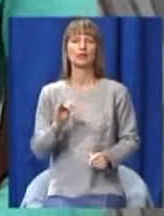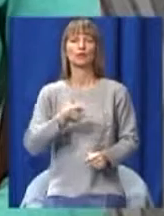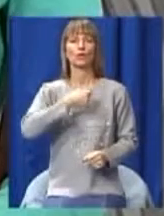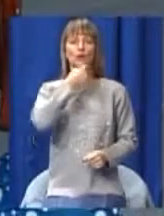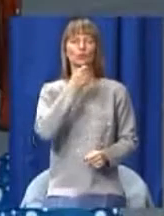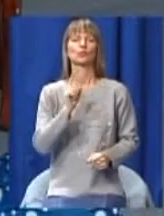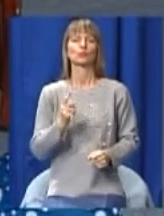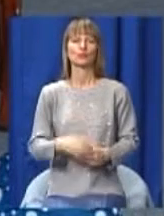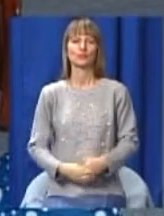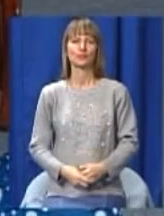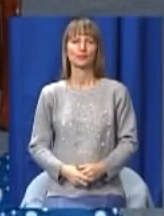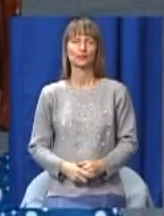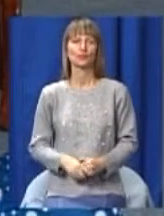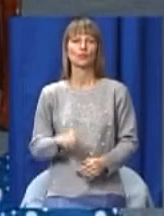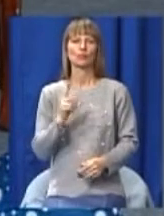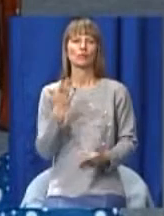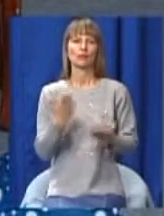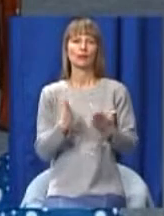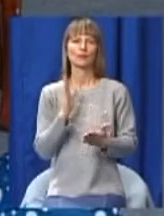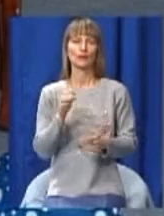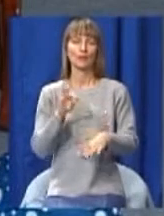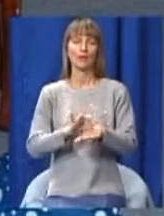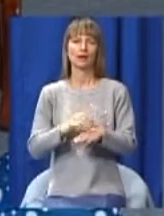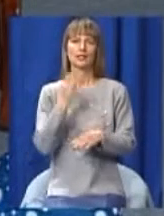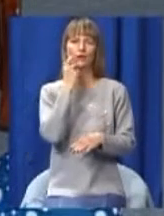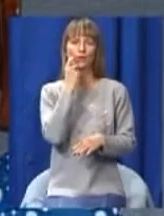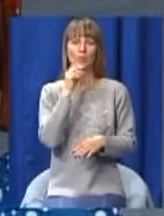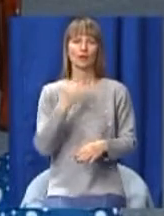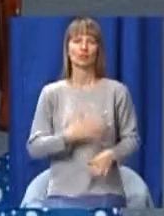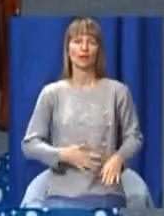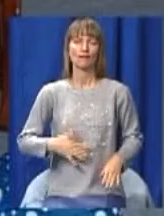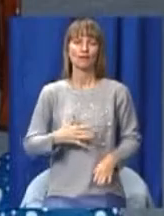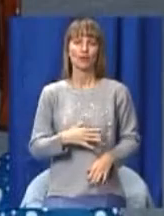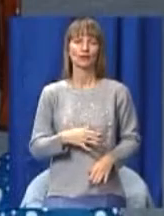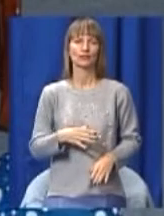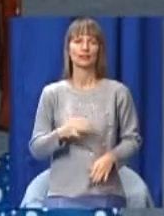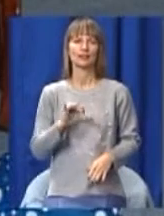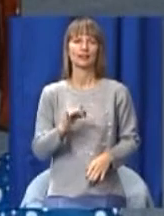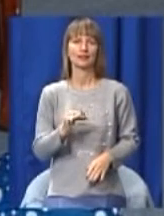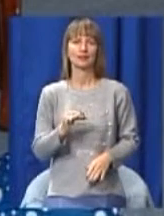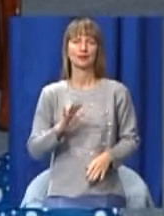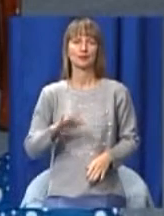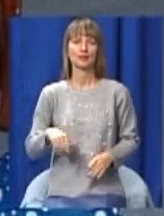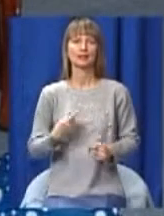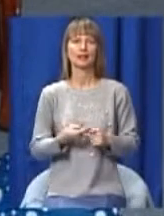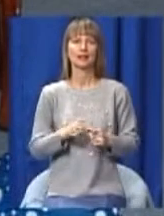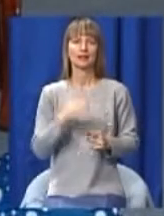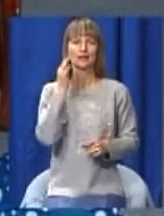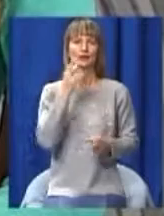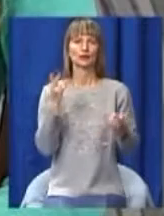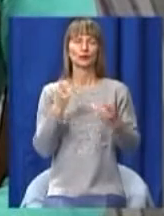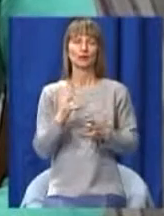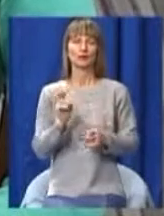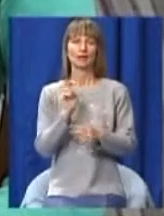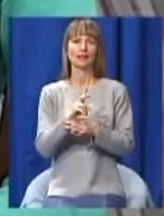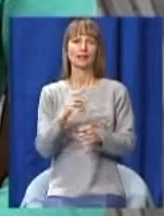дорослим. Чому? Тому що можуть болити зуби та живот. І після цього, після солодощів, треба буде